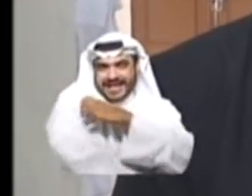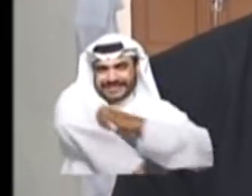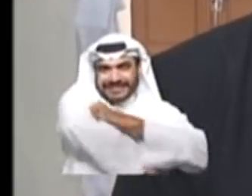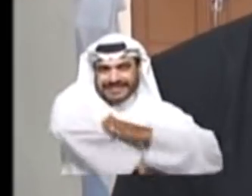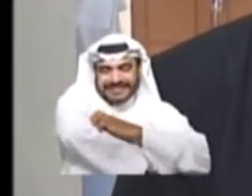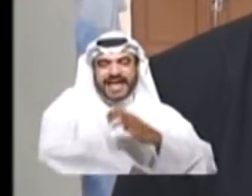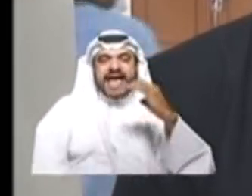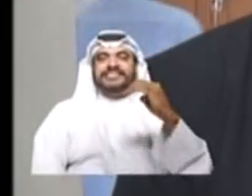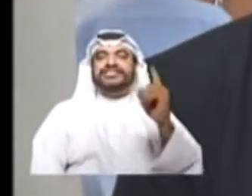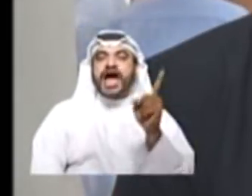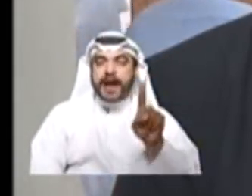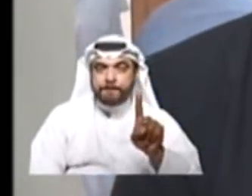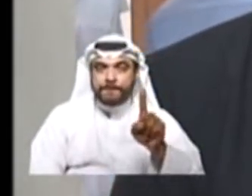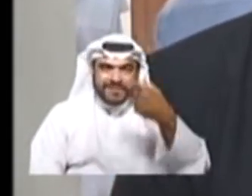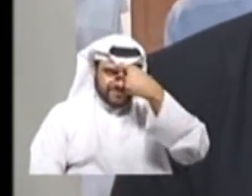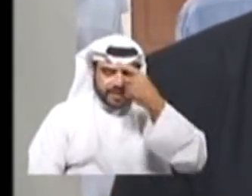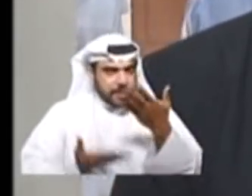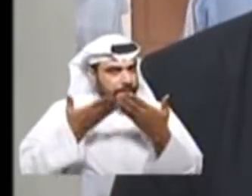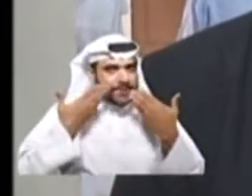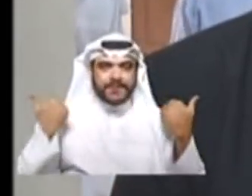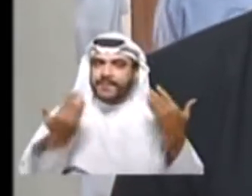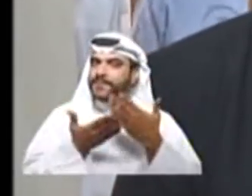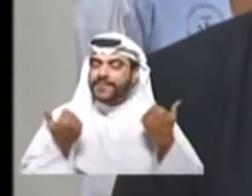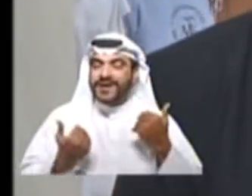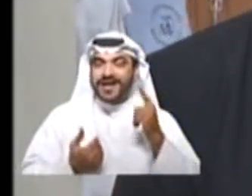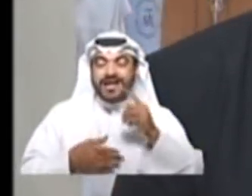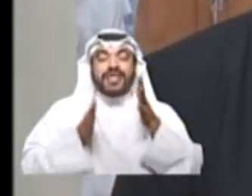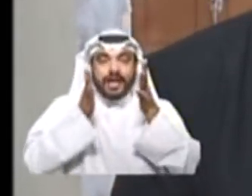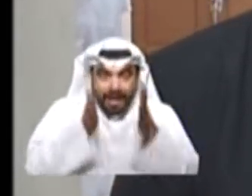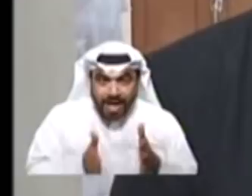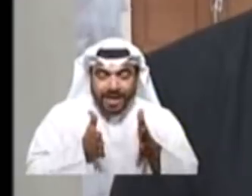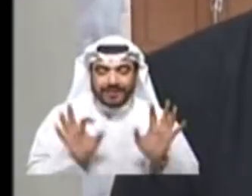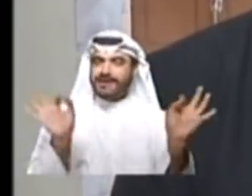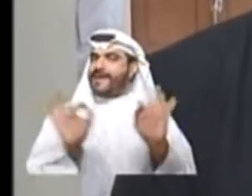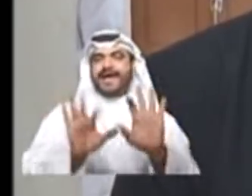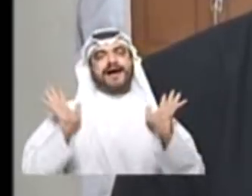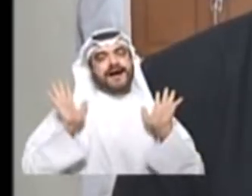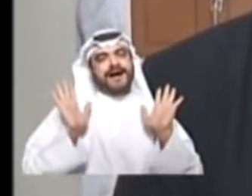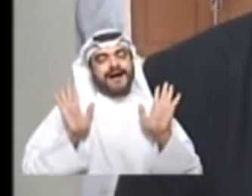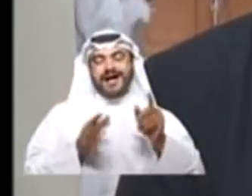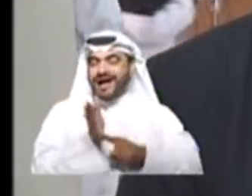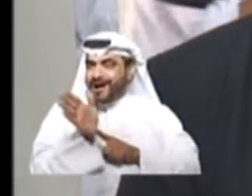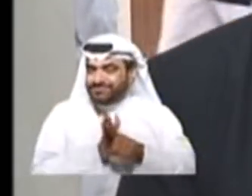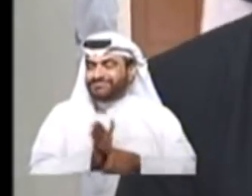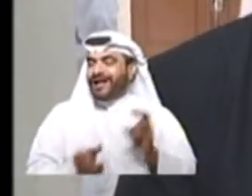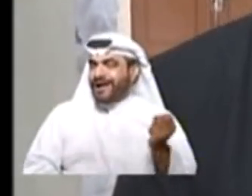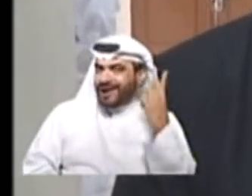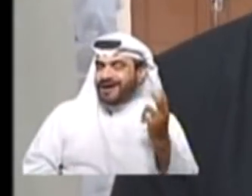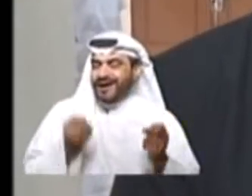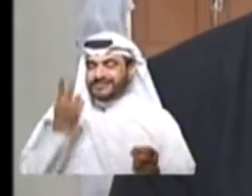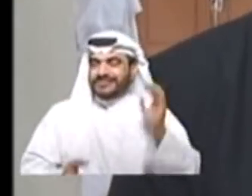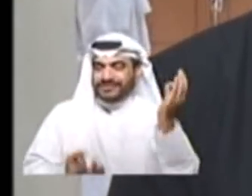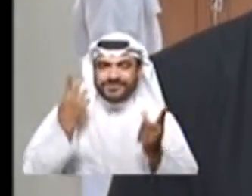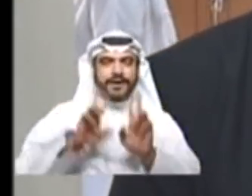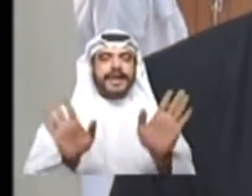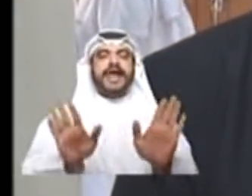في البلاد، مشددة في الوقت ذاته عدم انصياع المواطنين والمقيمين للإشاعات التي لا تعكس حقيقة